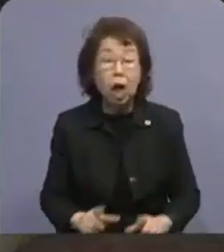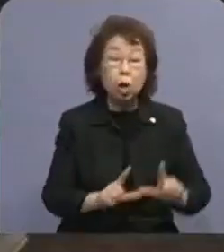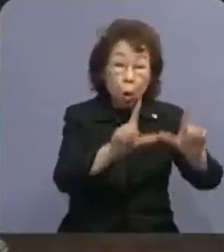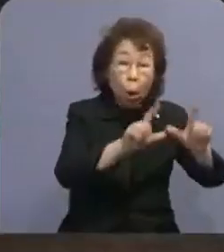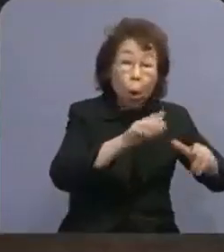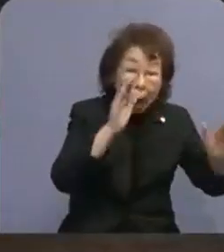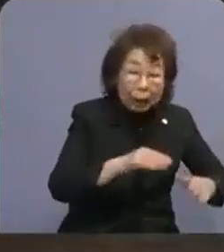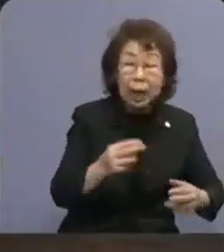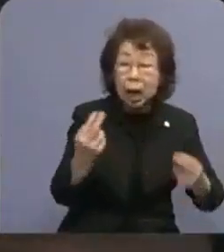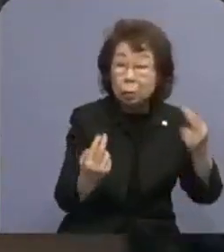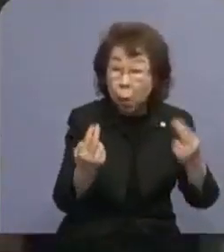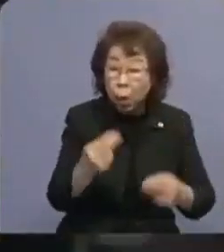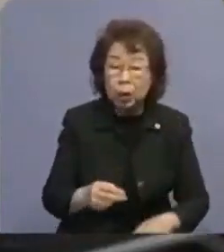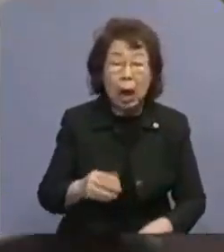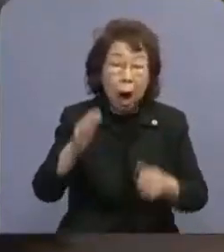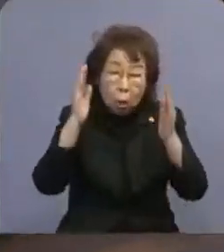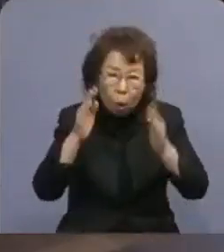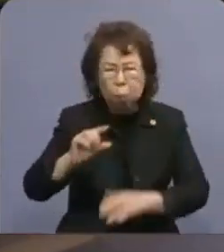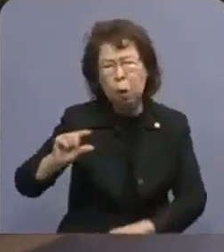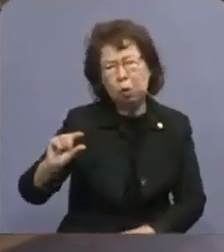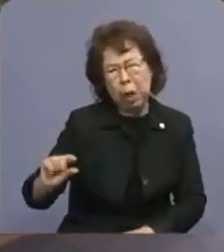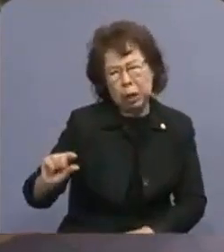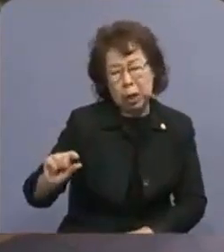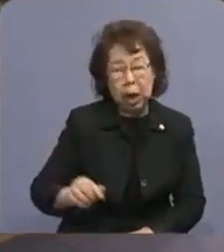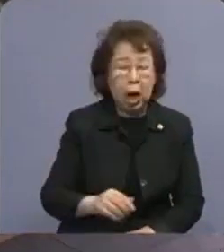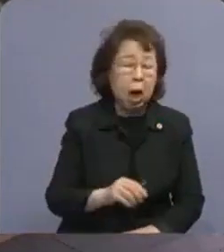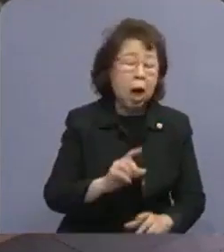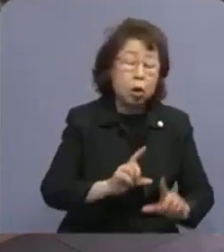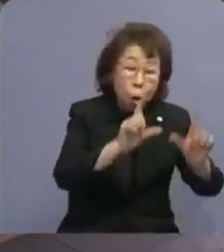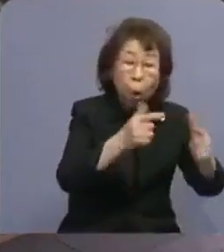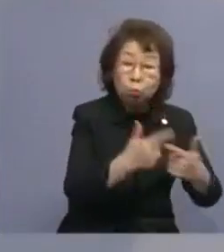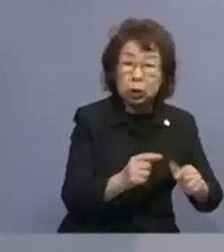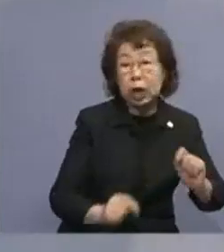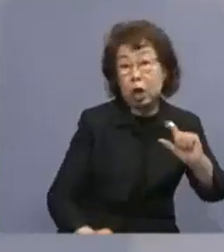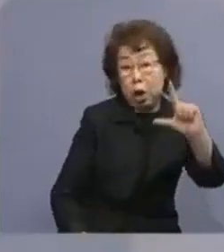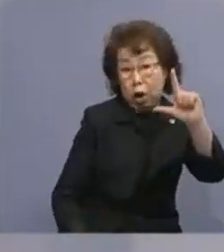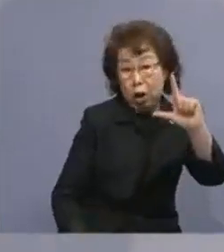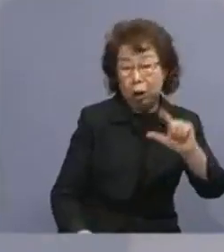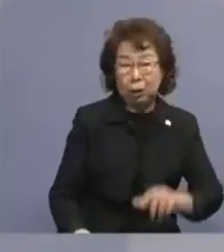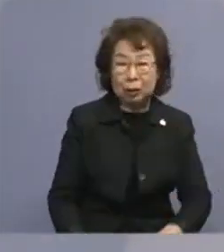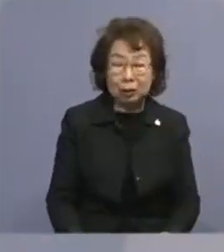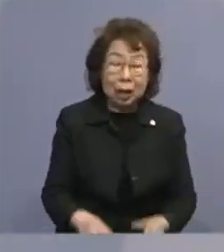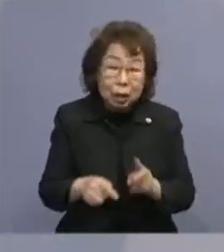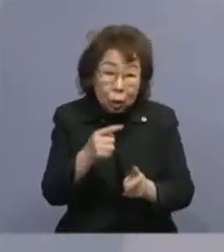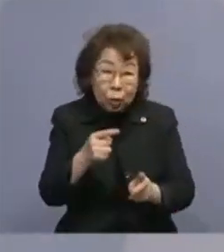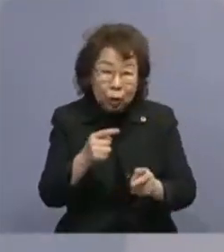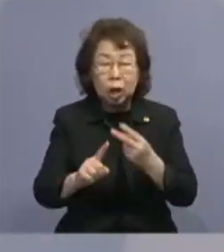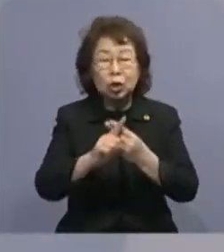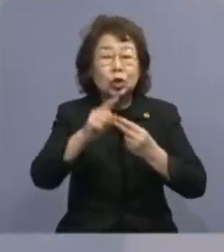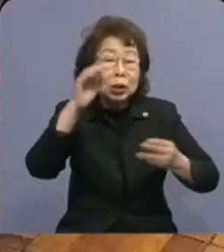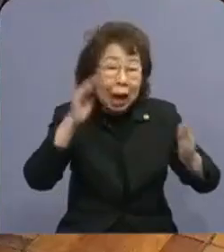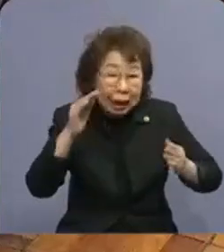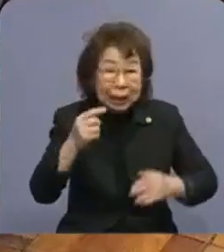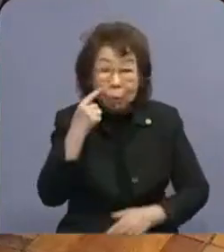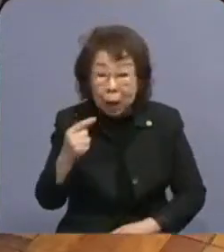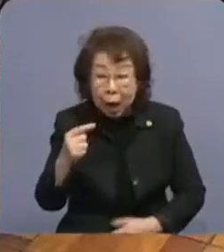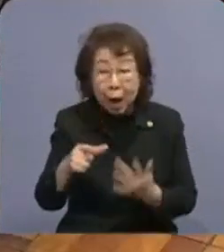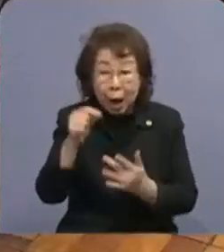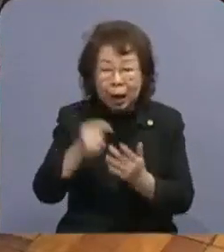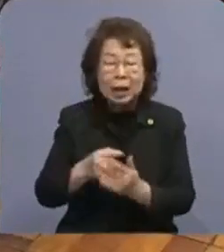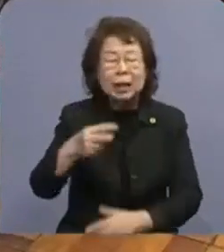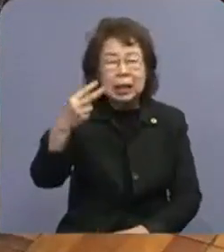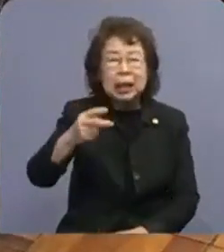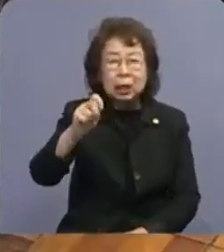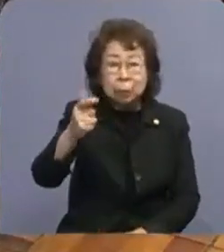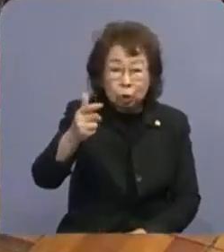동부산권 학생보다 학업 성취도가 낮은 것으로 나타났습니다 초등학생과 중학생 집단을 선정해